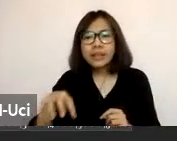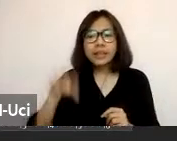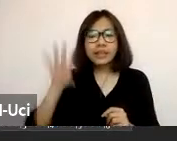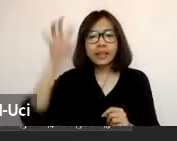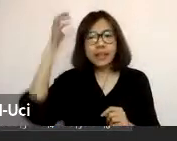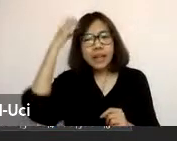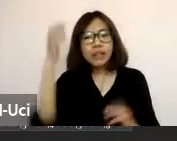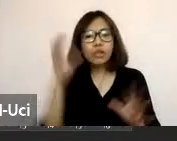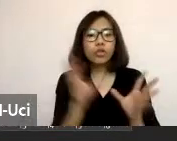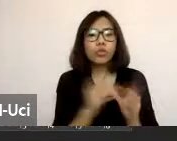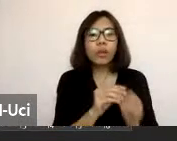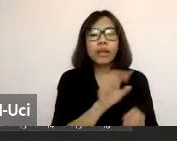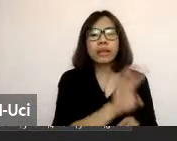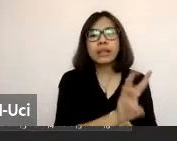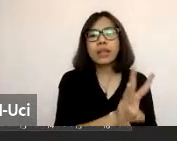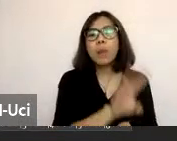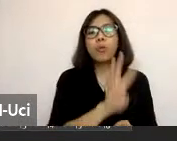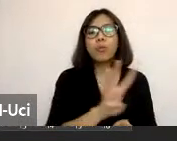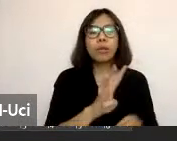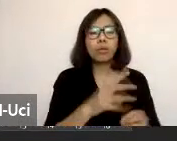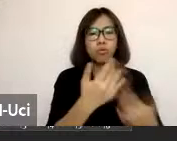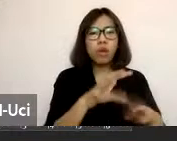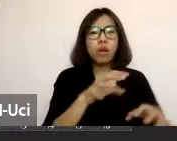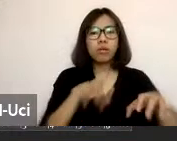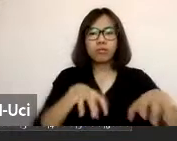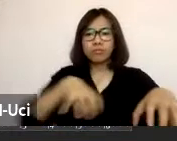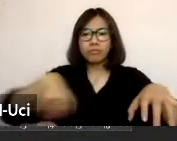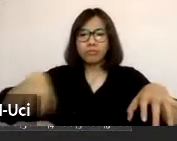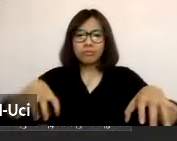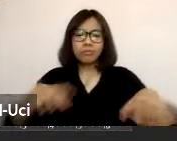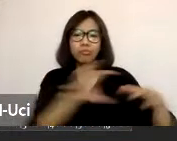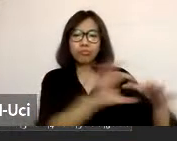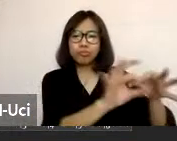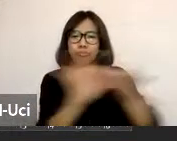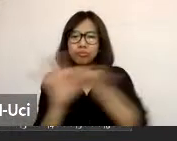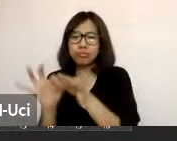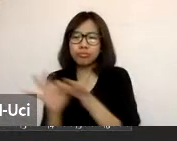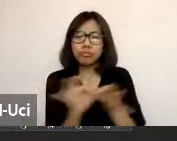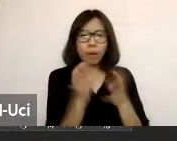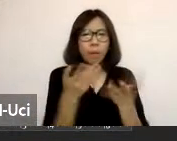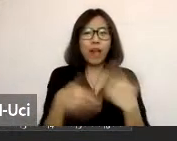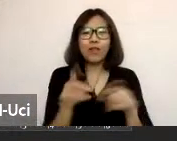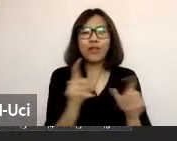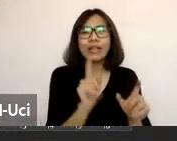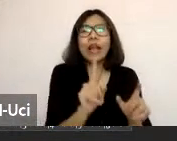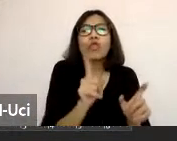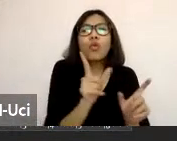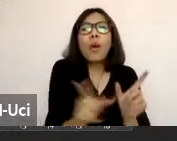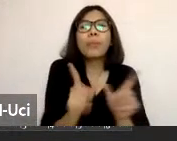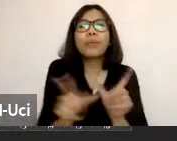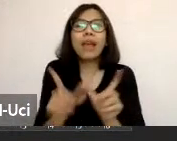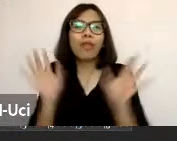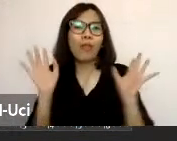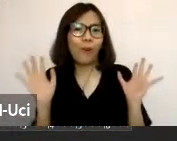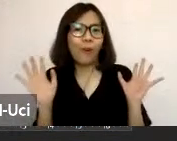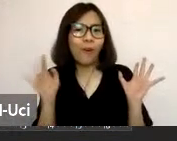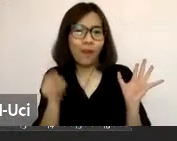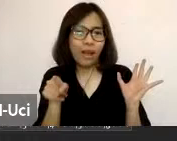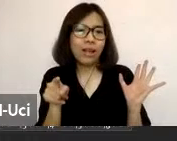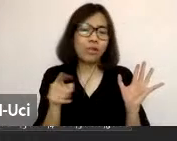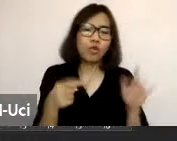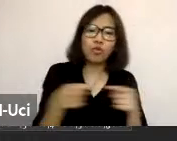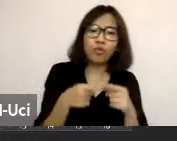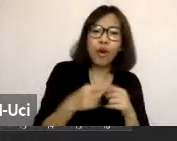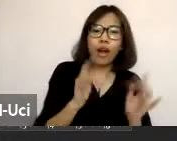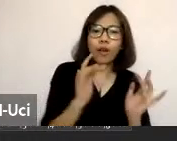membidangi perdagangan untuk dicatat pengaduan dari seluruh Indonesia secara online nah ini sendiri juga